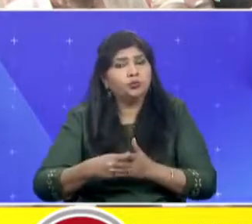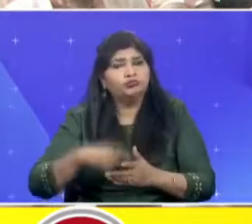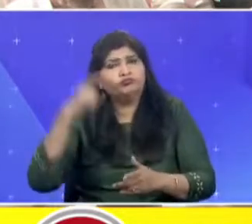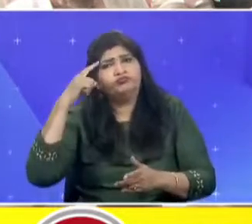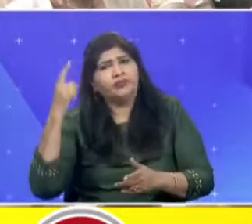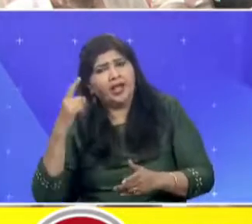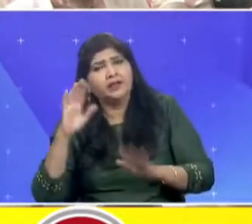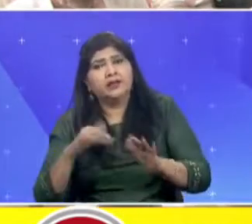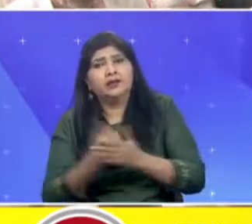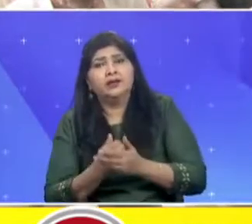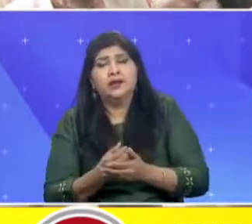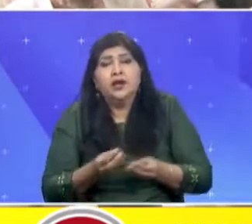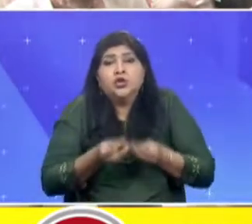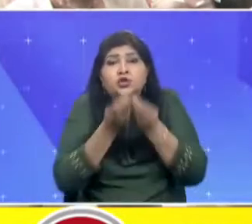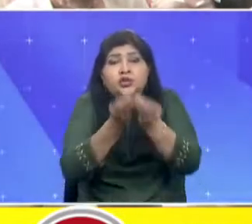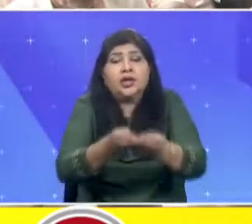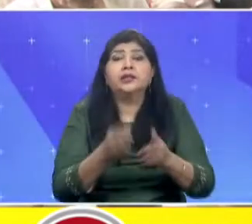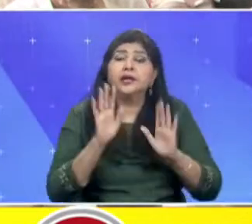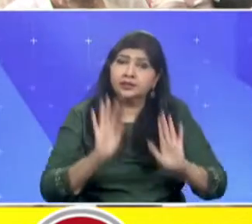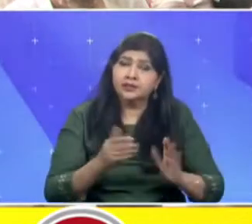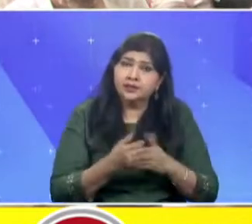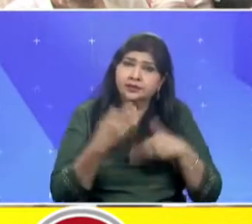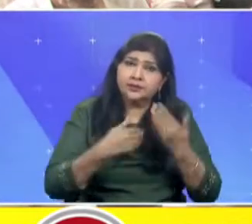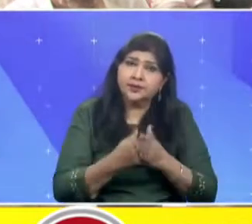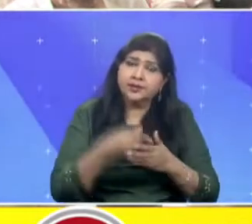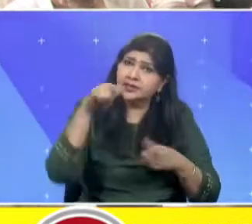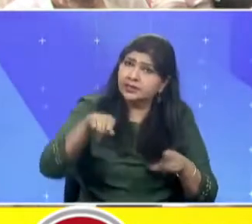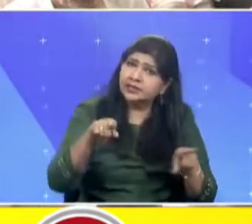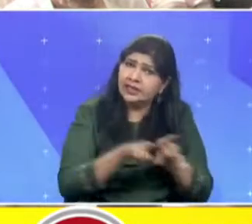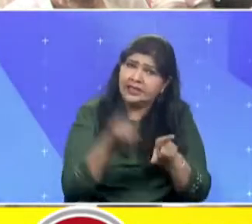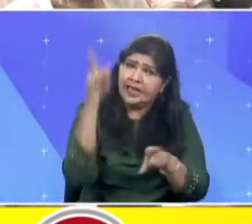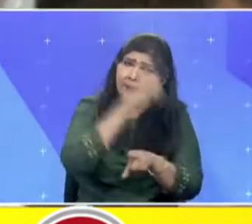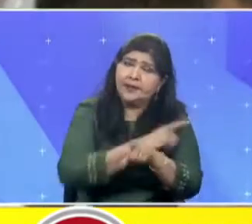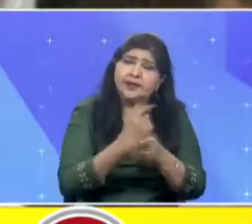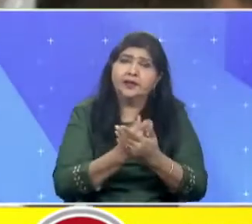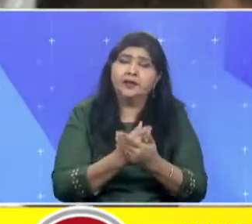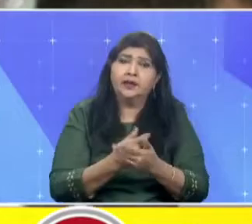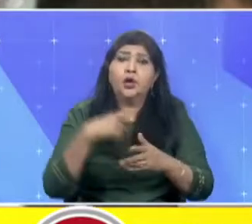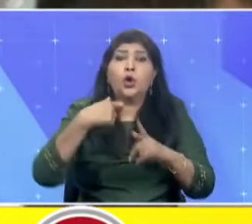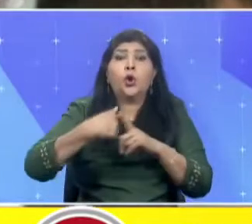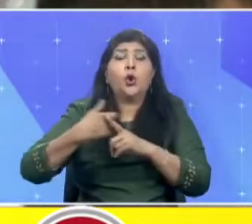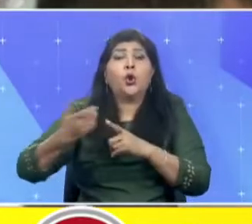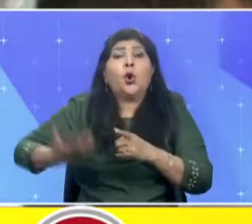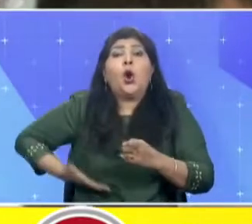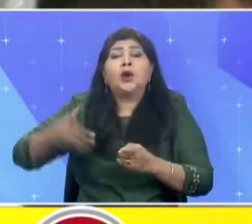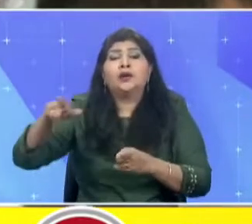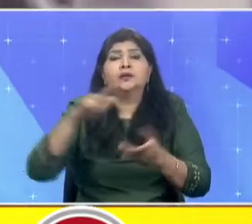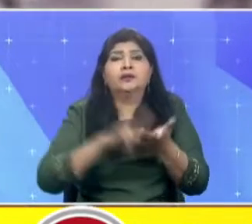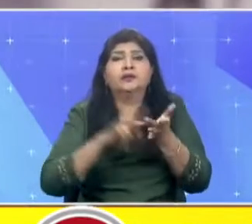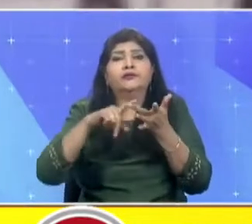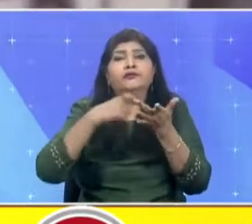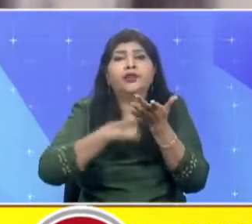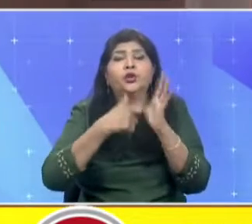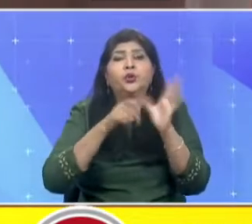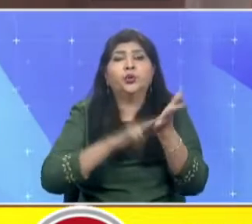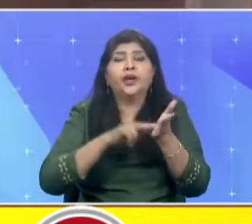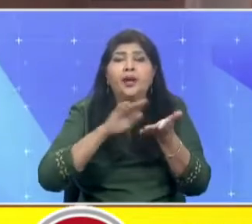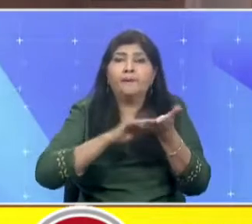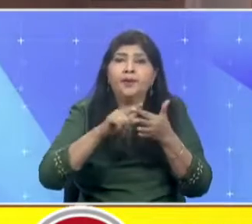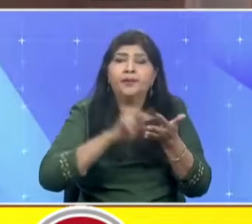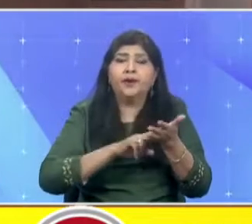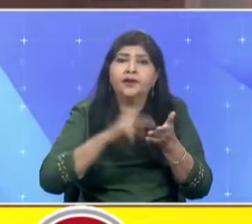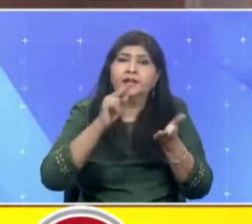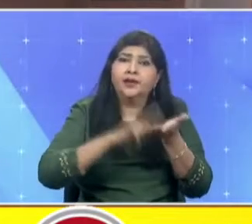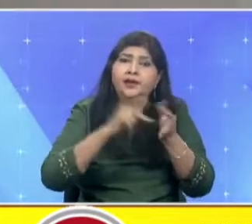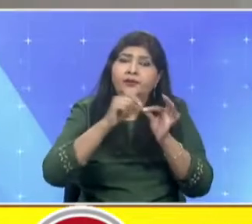किया, श्रद्धापूर्वक याद किया। इसी दिन मुझे कोलकाता के विक्टोरिया मेमोरियल में